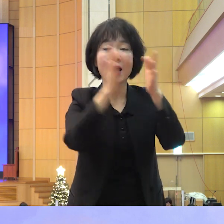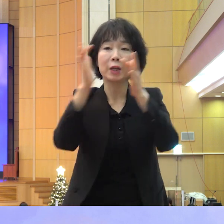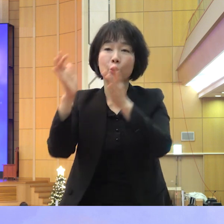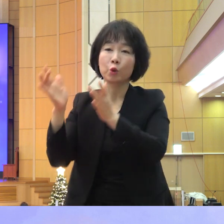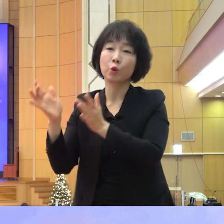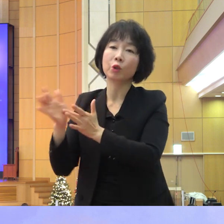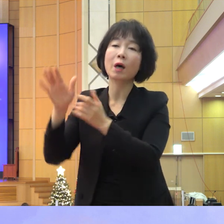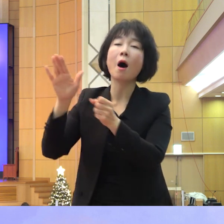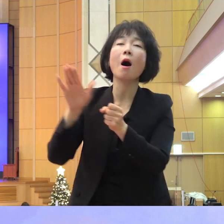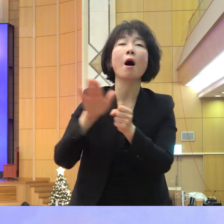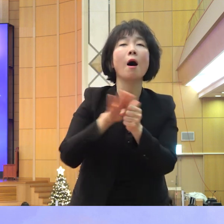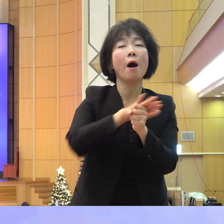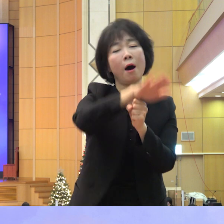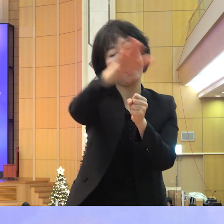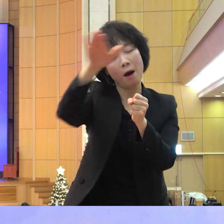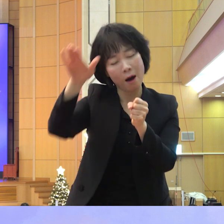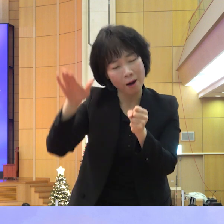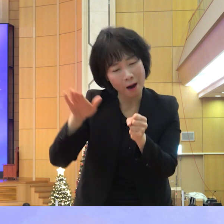예수